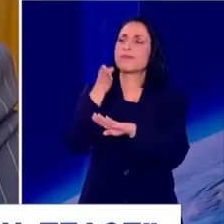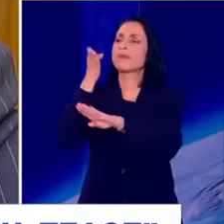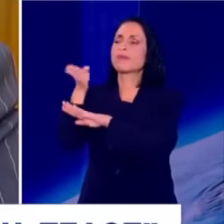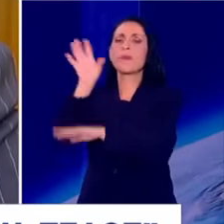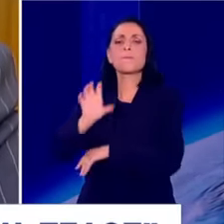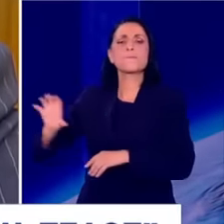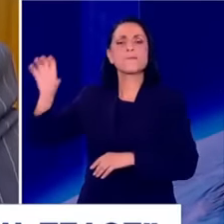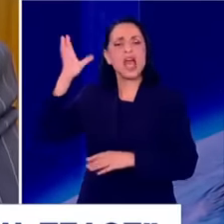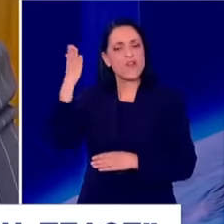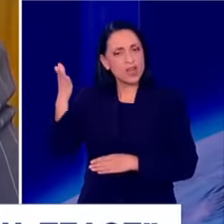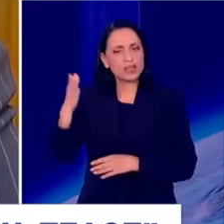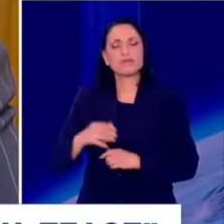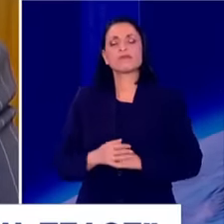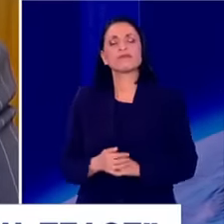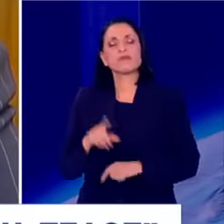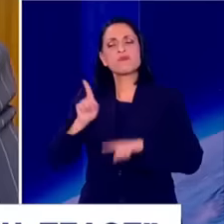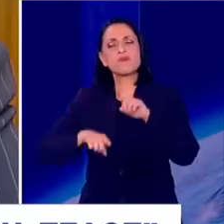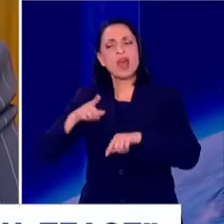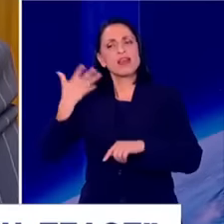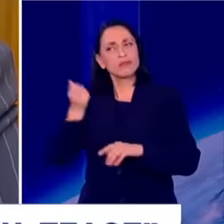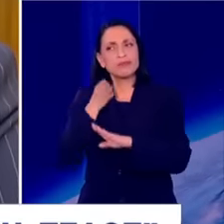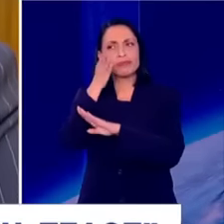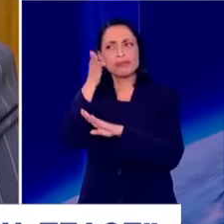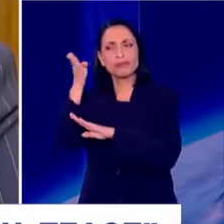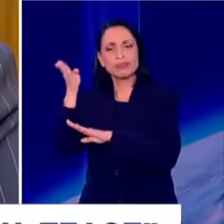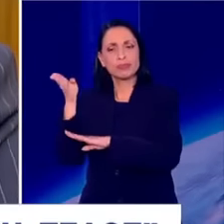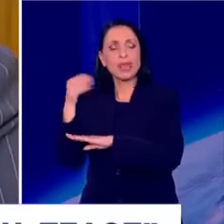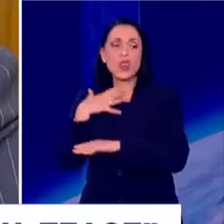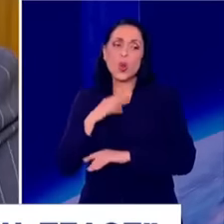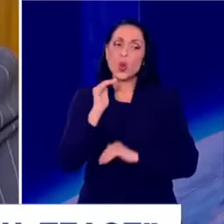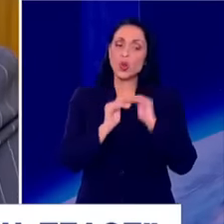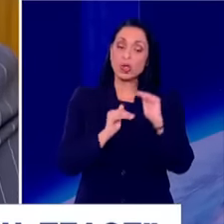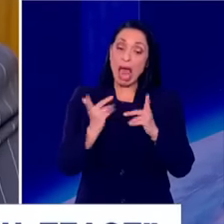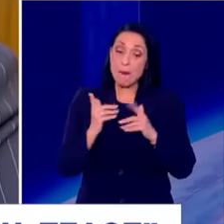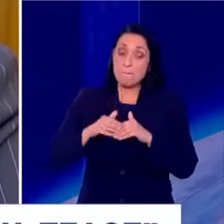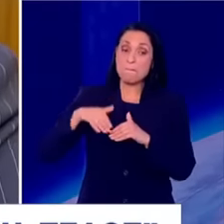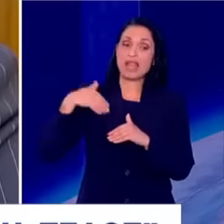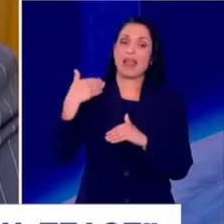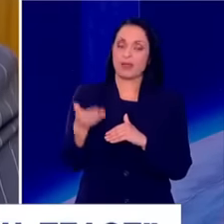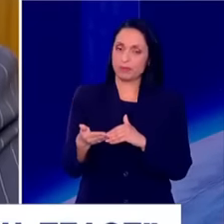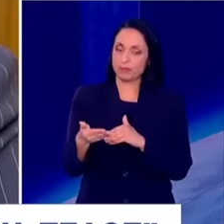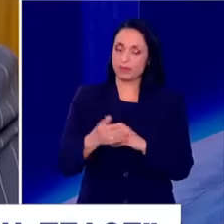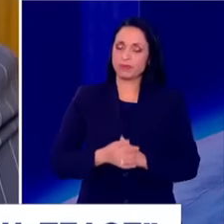έχουν και κάποιες πολύ καυτές περιφέρειες. Τώρα να σας ρωτήσω αν μετά θα